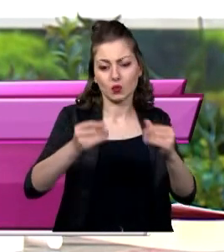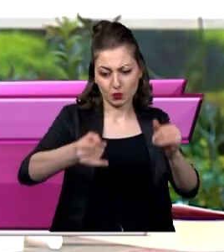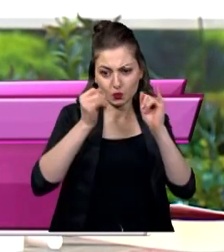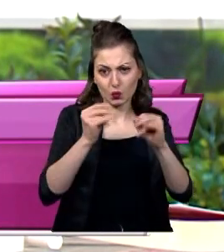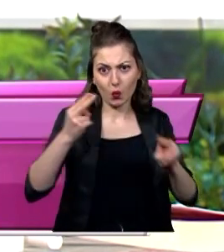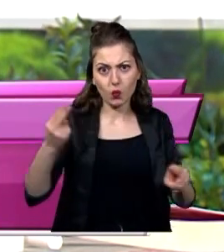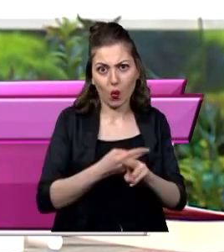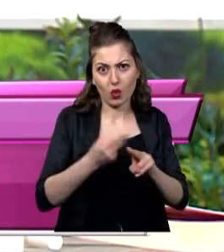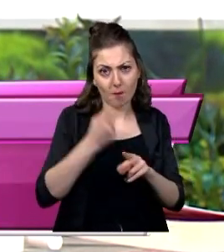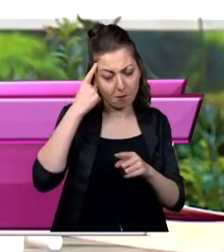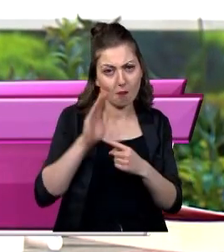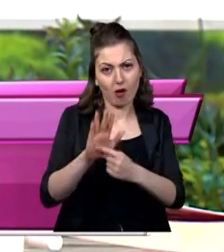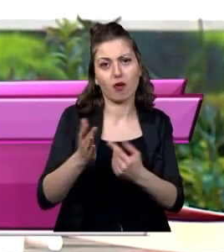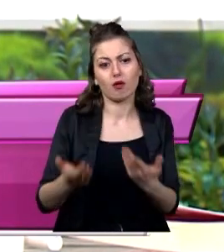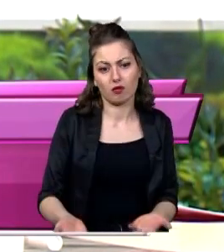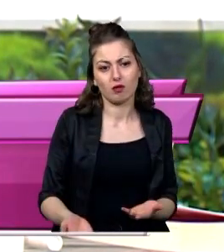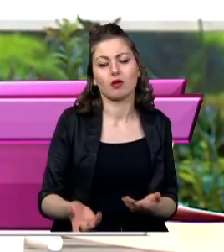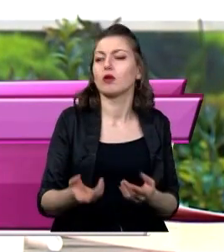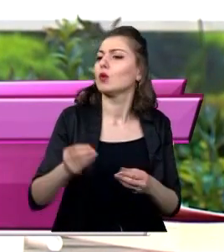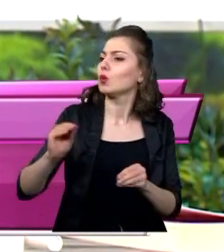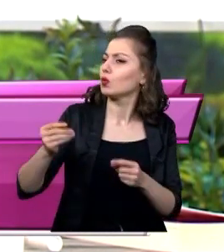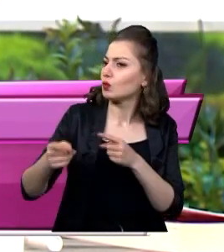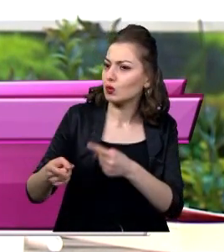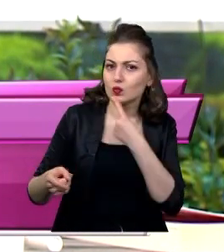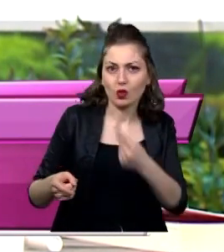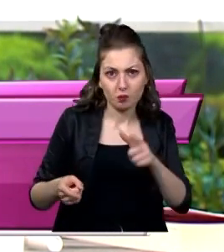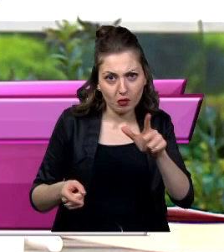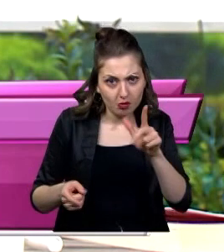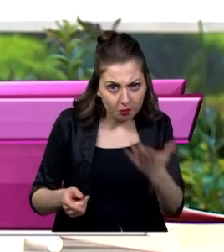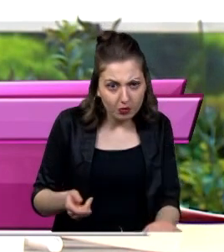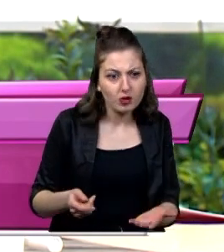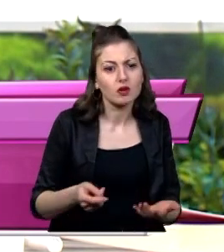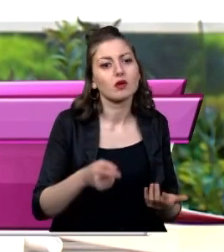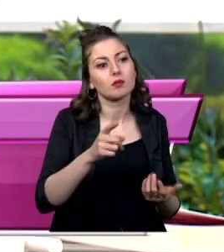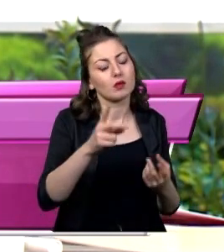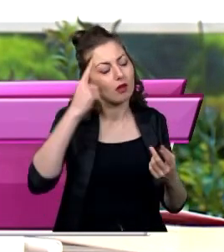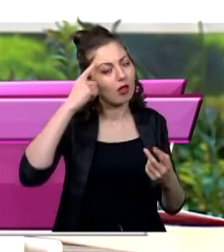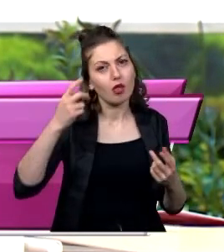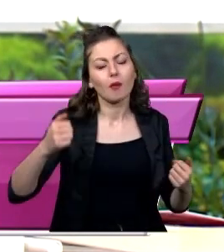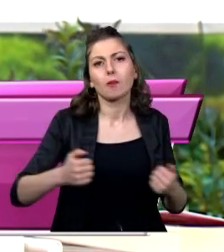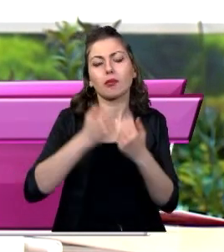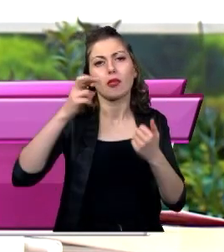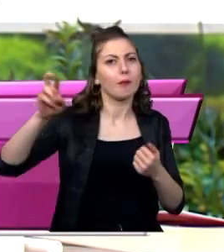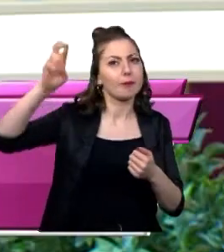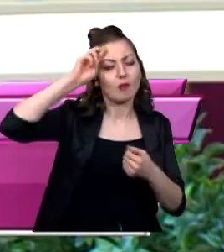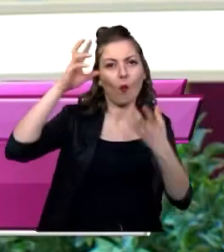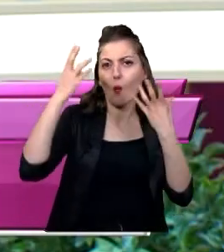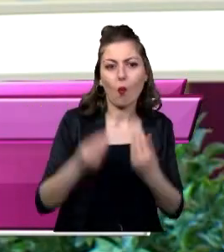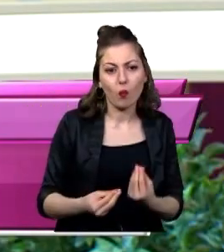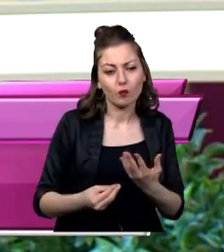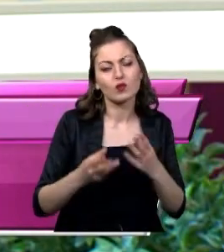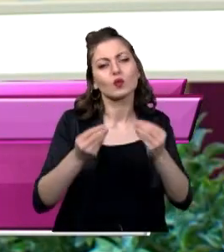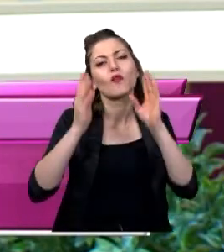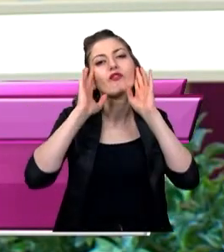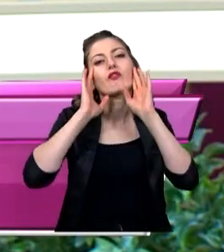kötü bir örnekten bahsediyor dışarıdan bir kimsenin çocuğa bunu söylemesinden söz etti izleyicimiz bu da travmatik bir durum Maalesef ki böyle